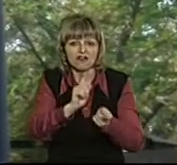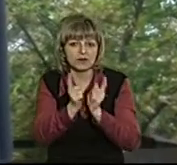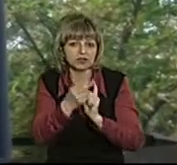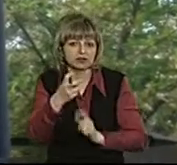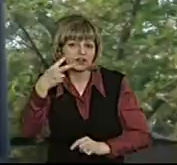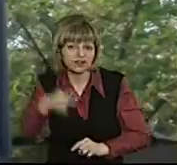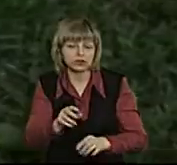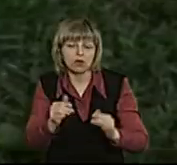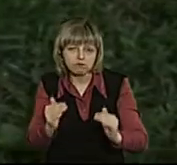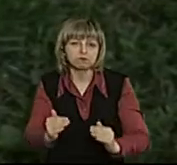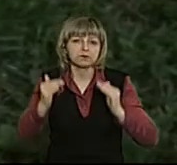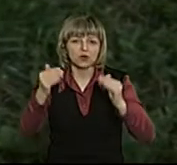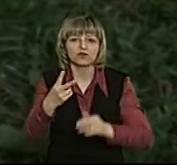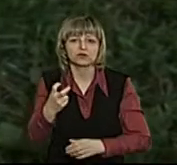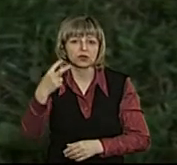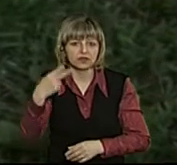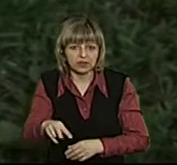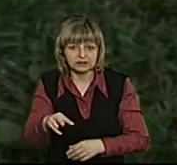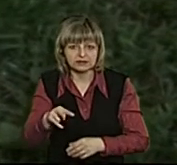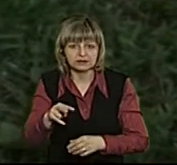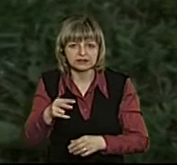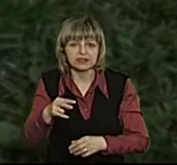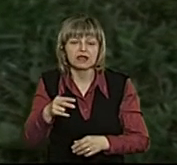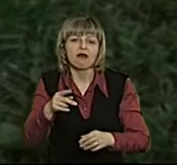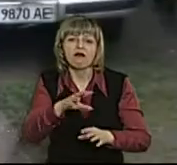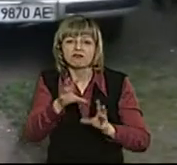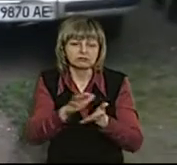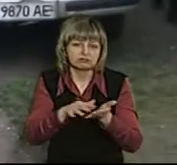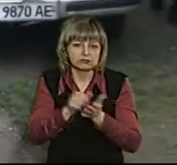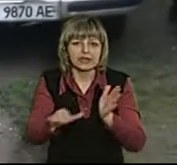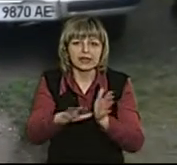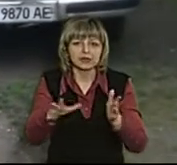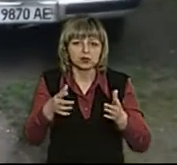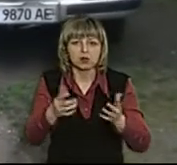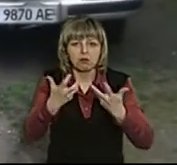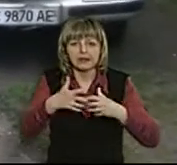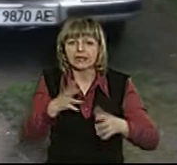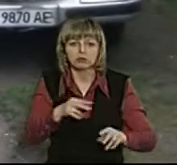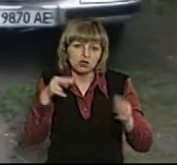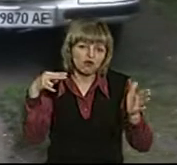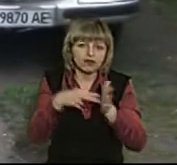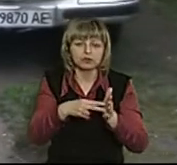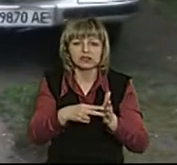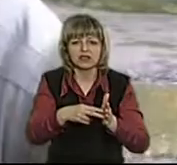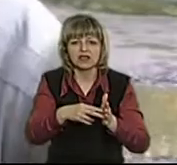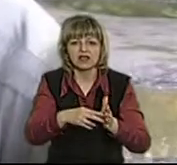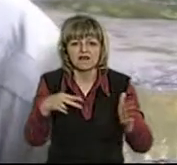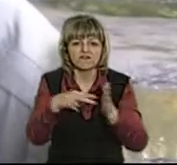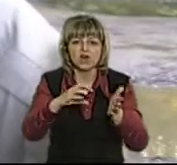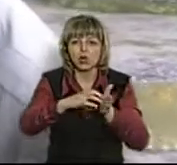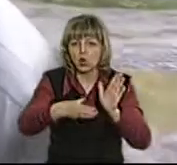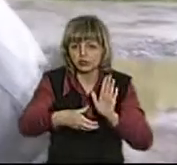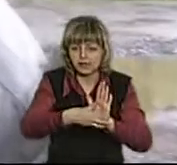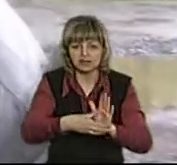до 320. Внаслідок чого в помешканнях згоріли усі електроприлади, які були ввімкнені у розетки. В результаті